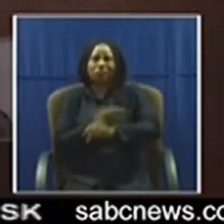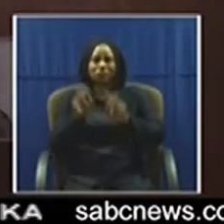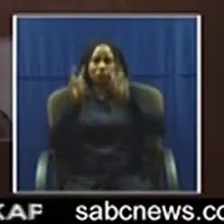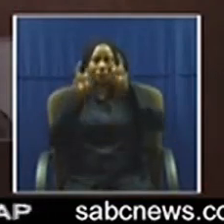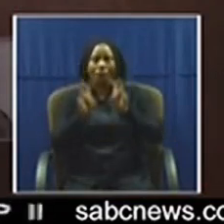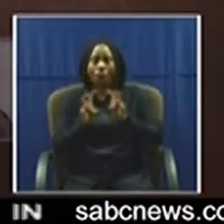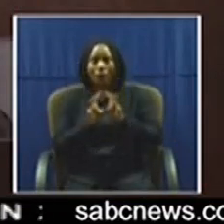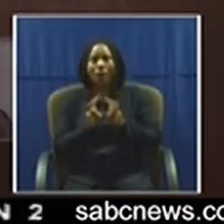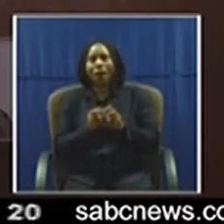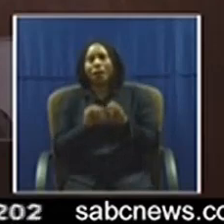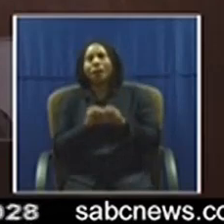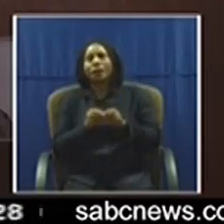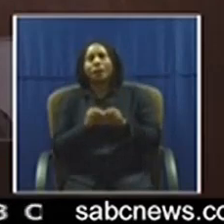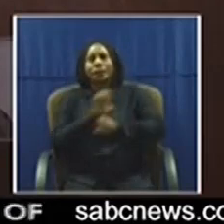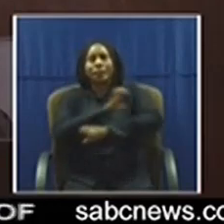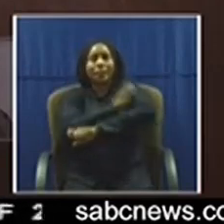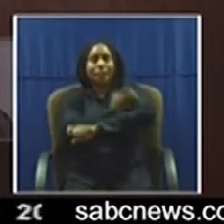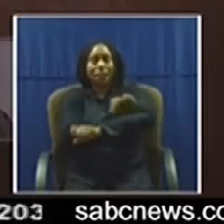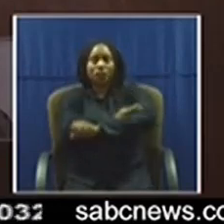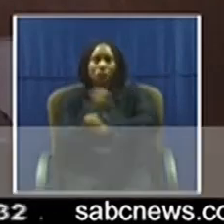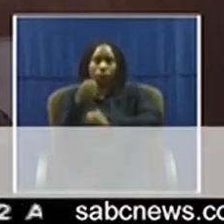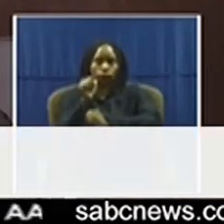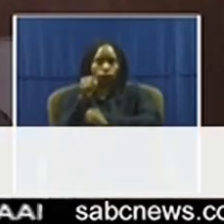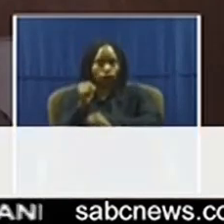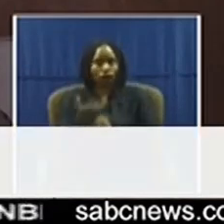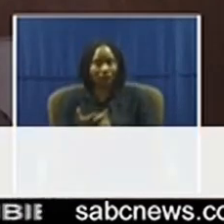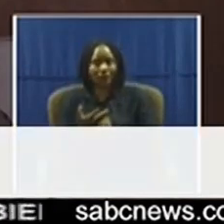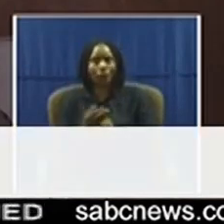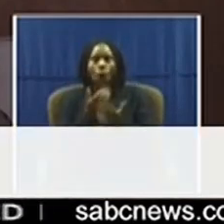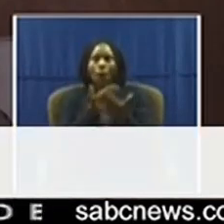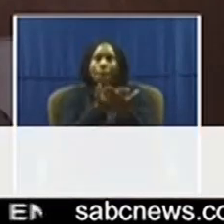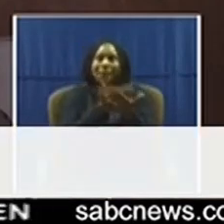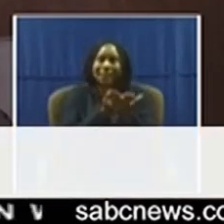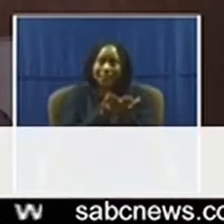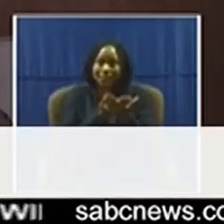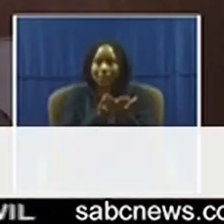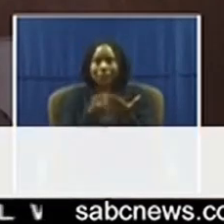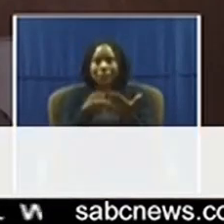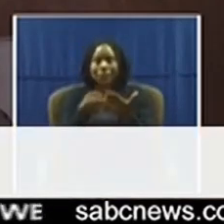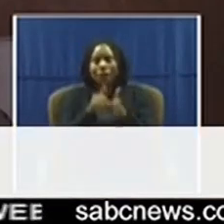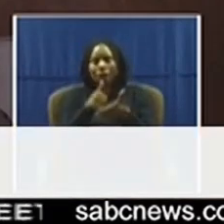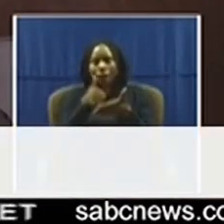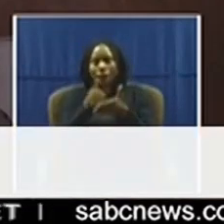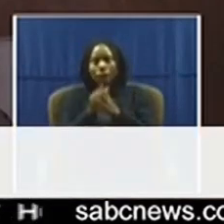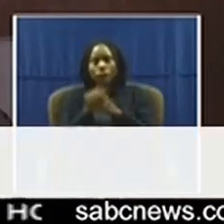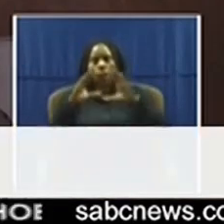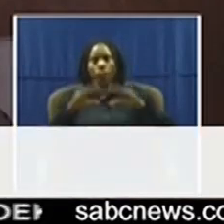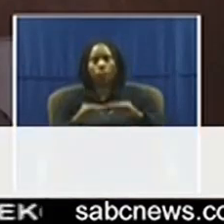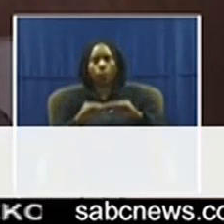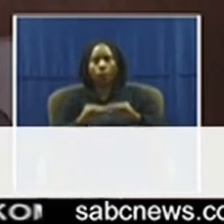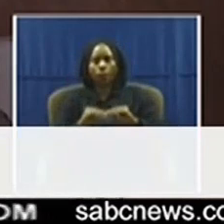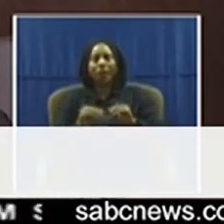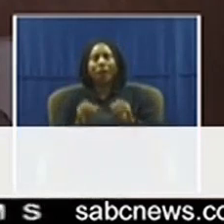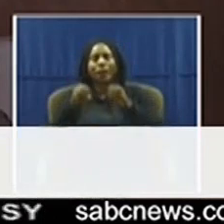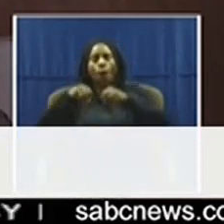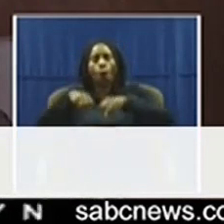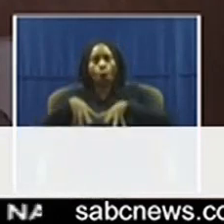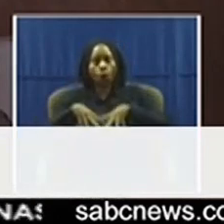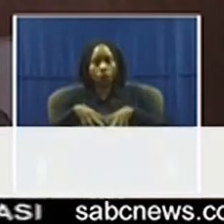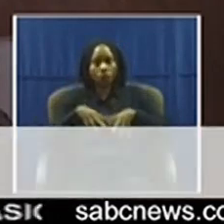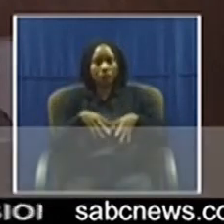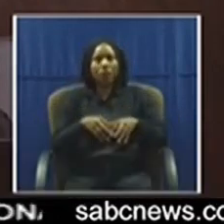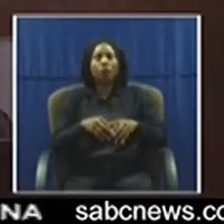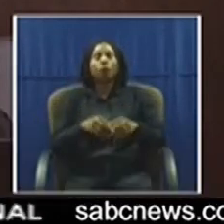immediate priority to address the issues of generation capacity losses resulting from the planned